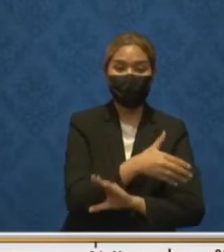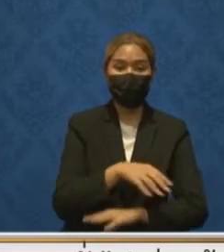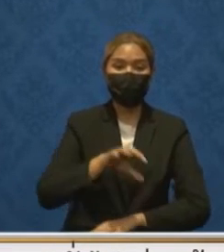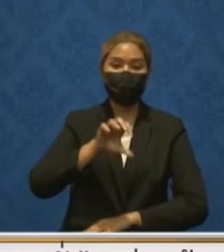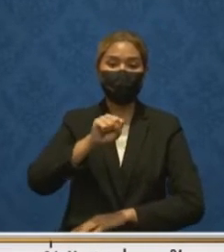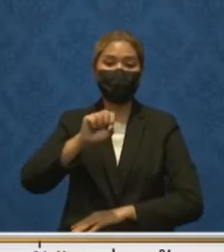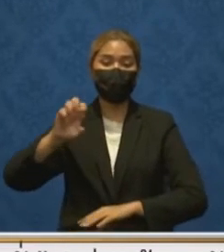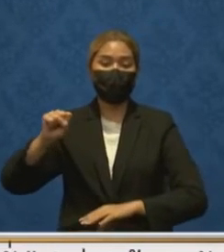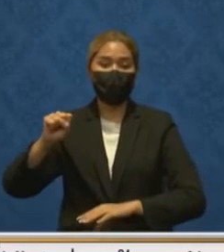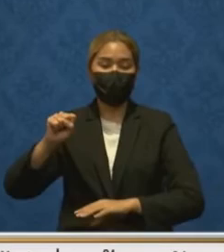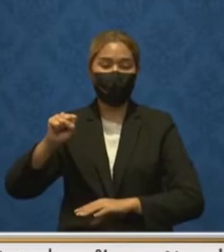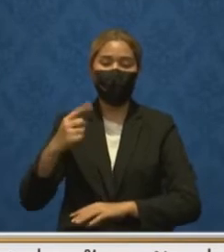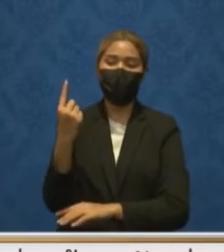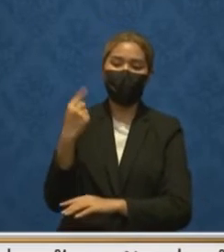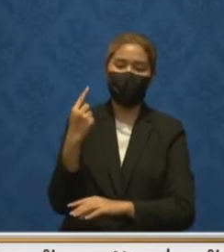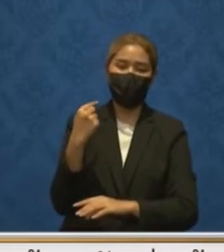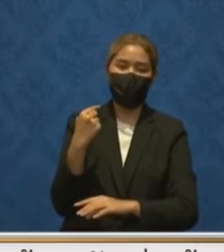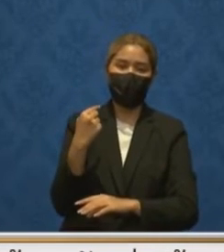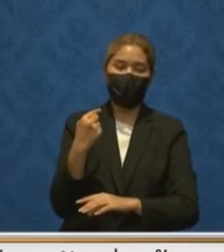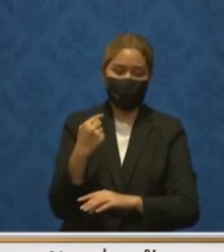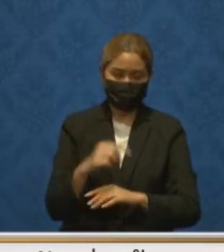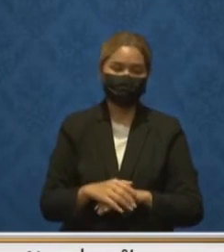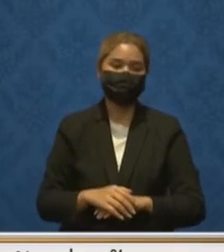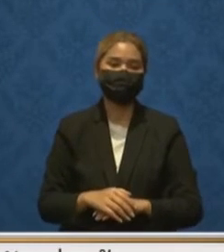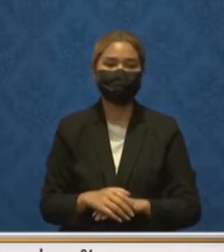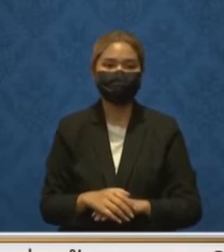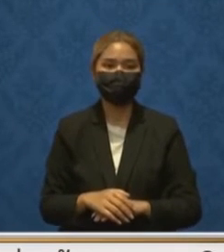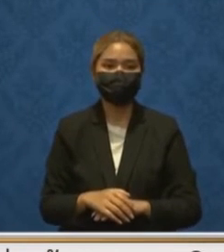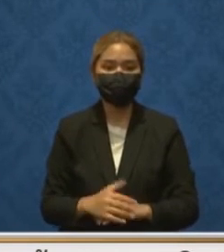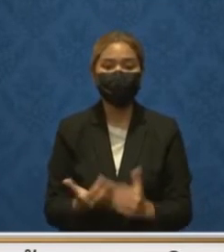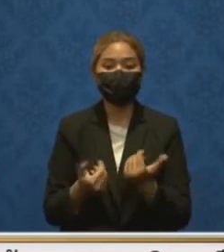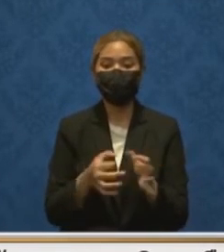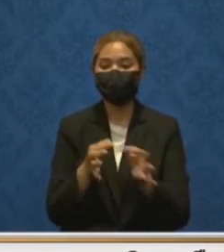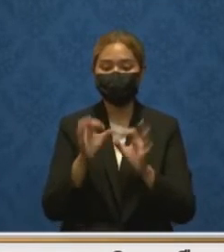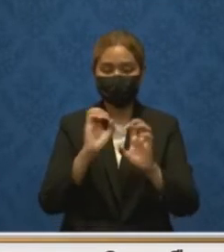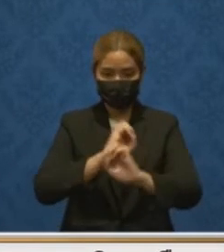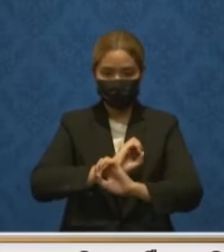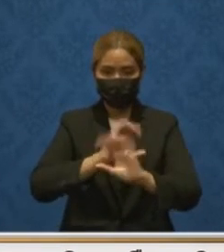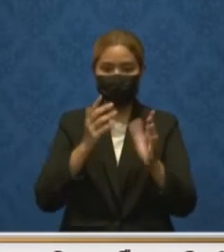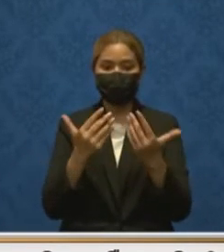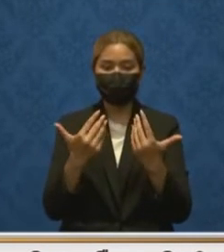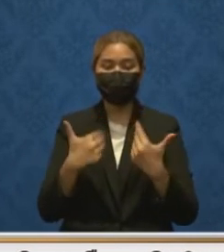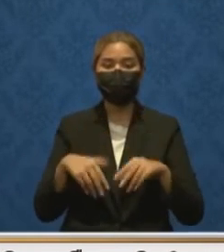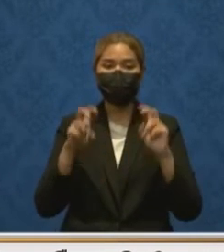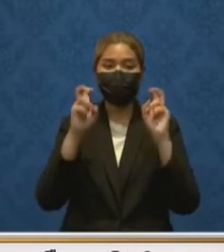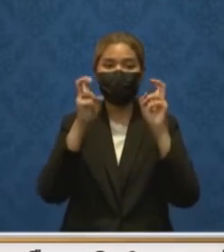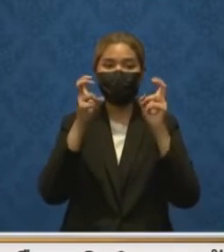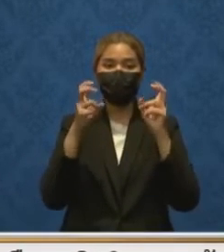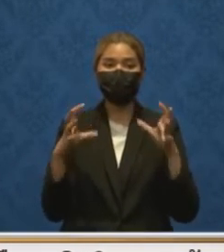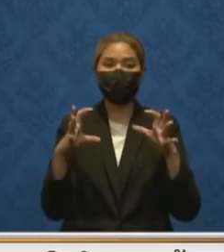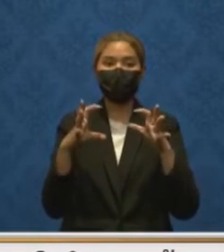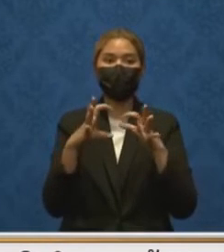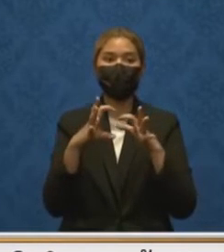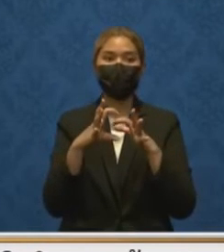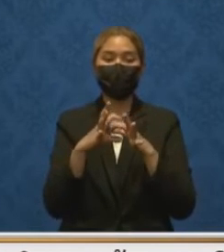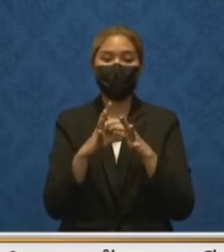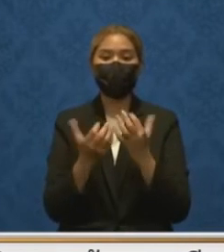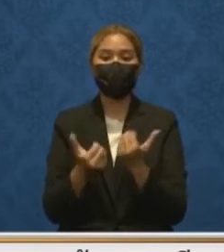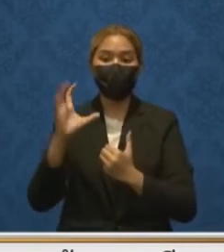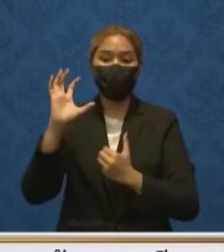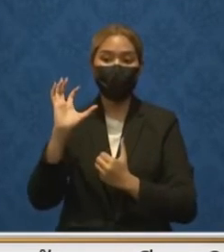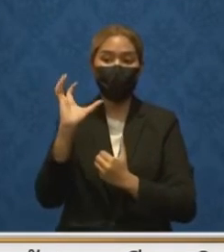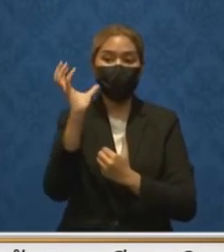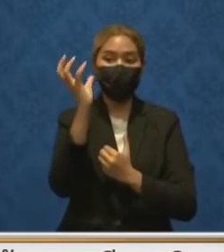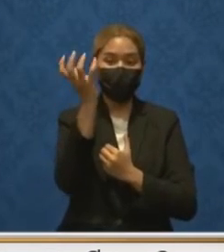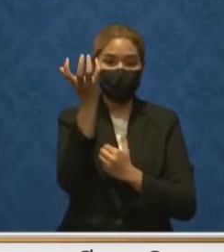นี่คืออกประเด็นที่ขอชิจแงถัดมาท่านพูดเรื่องโลกกำลงพระเชิญวิกฤต์